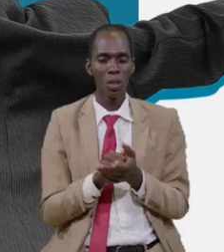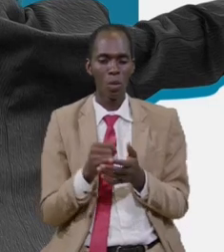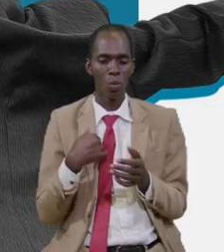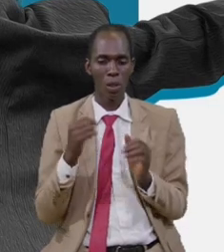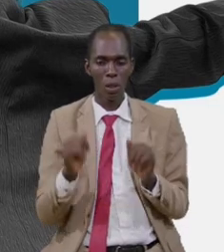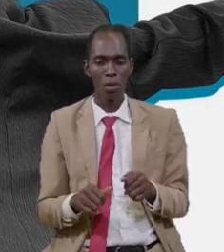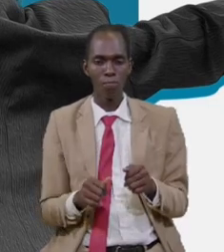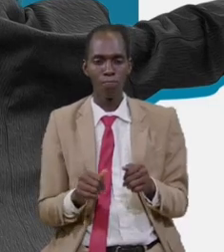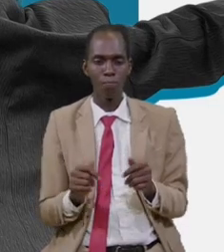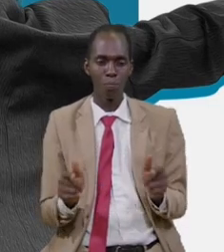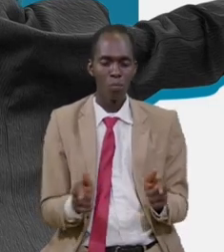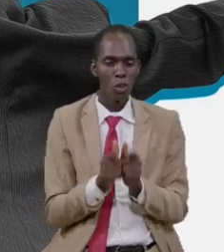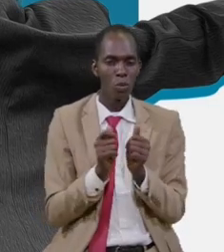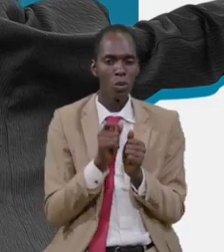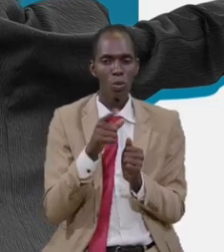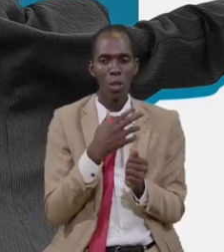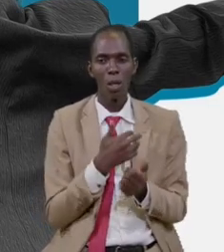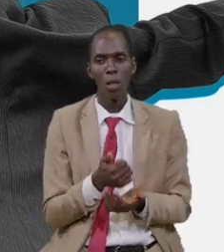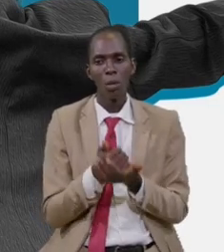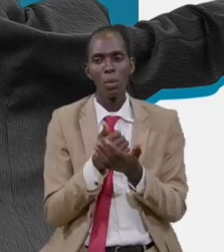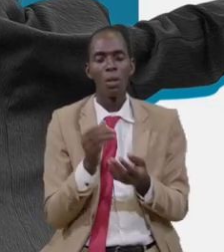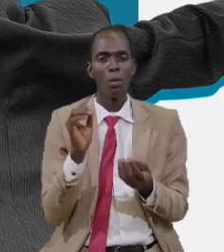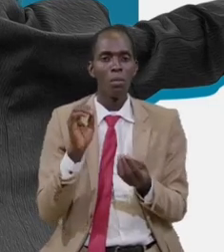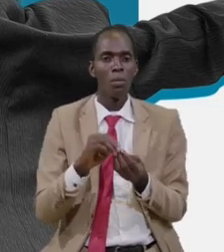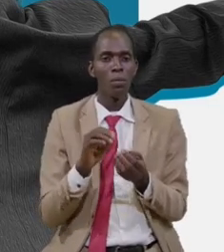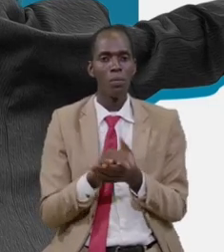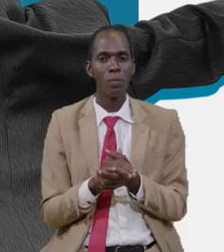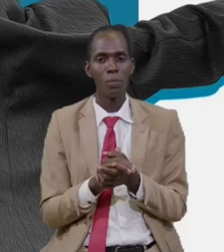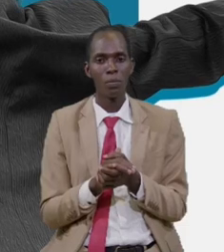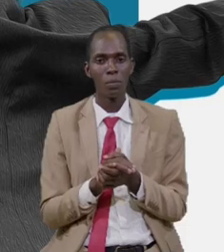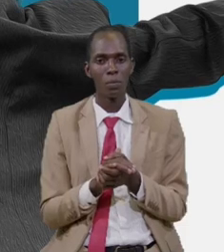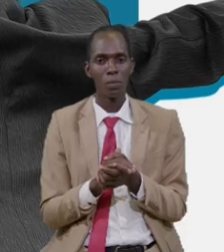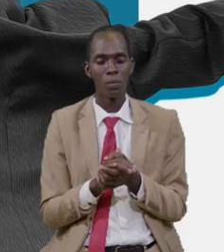Soyez en contact. Donc, donnez les informations correctes.